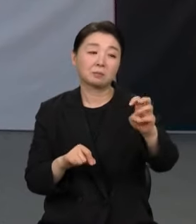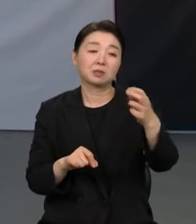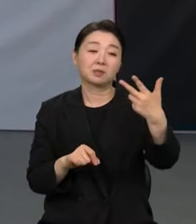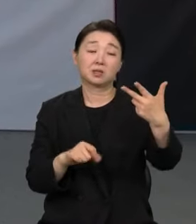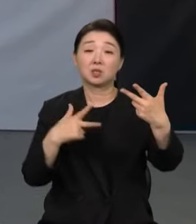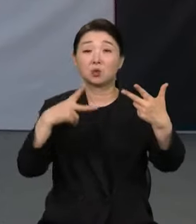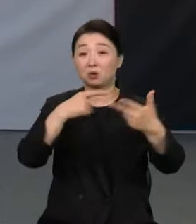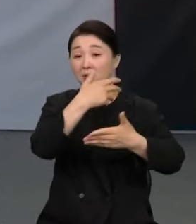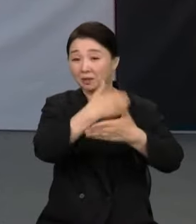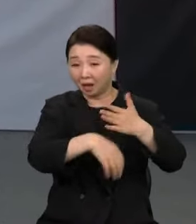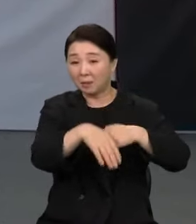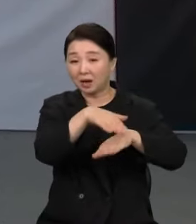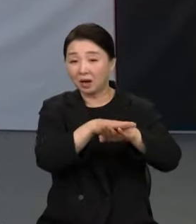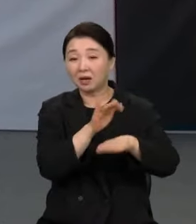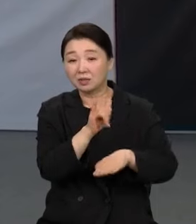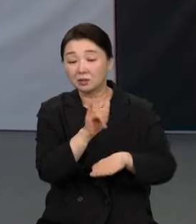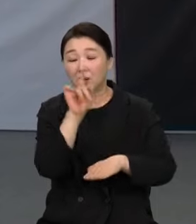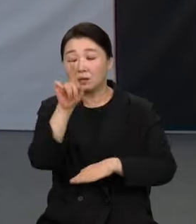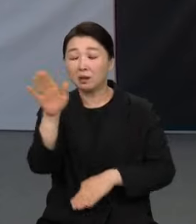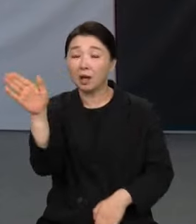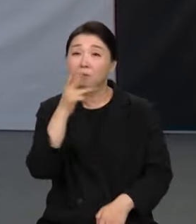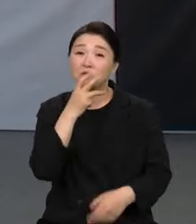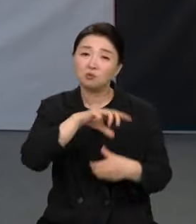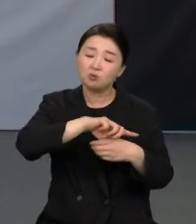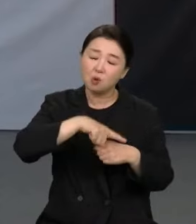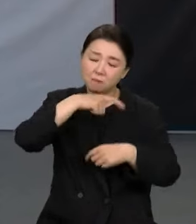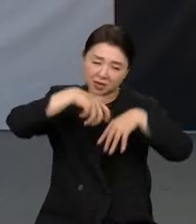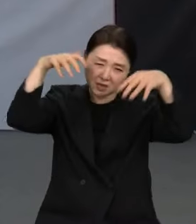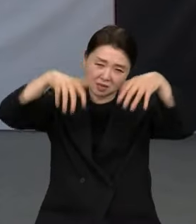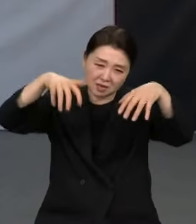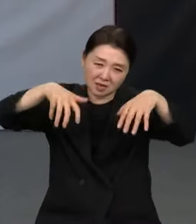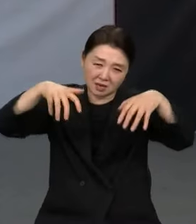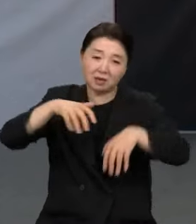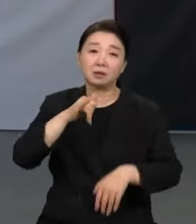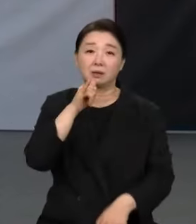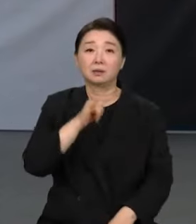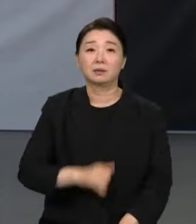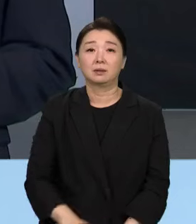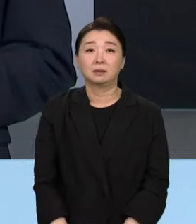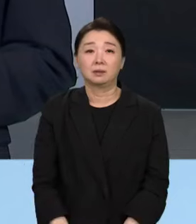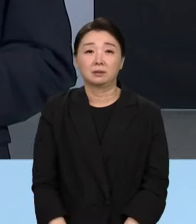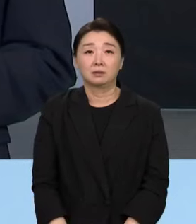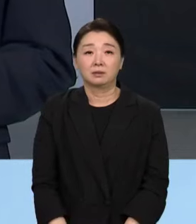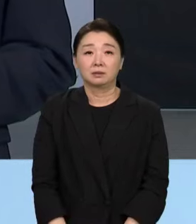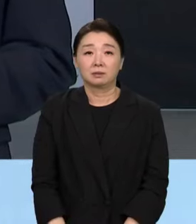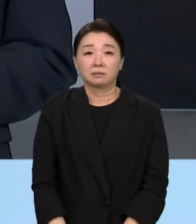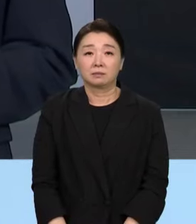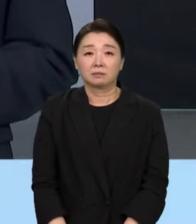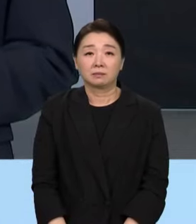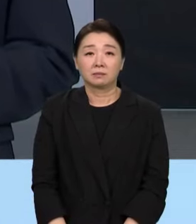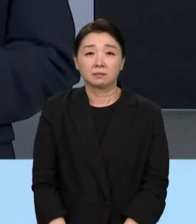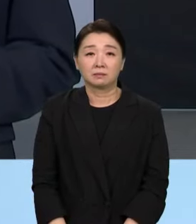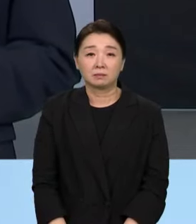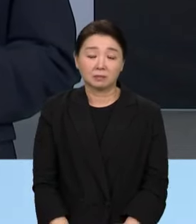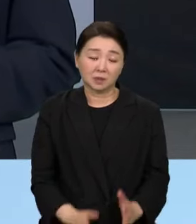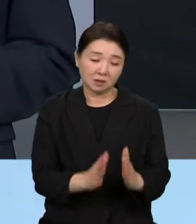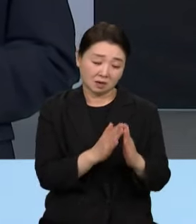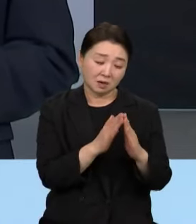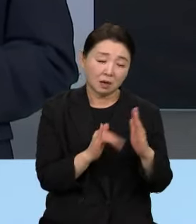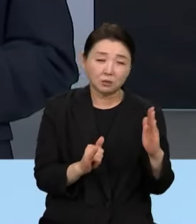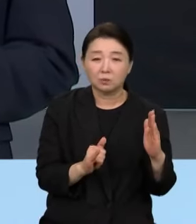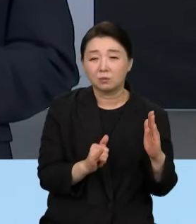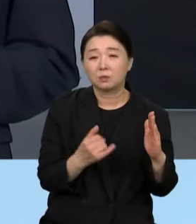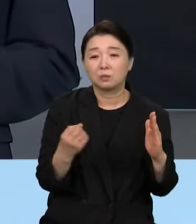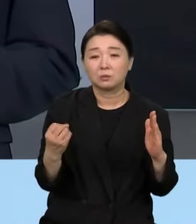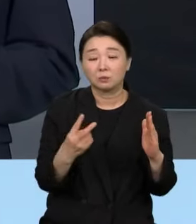걸로 확인이 되고 있는데 내일부터는 수도권에 다시 큰 비가 예보돼 있습니다. 네, 그런가 하면 유족들은